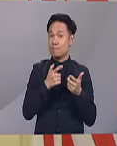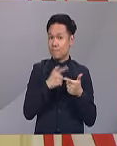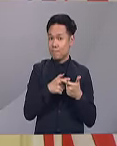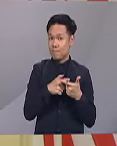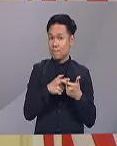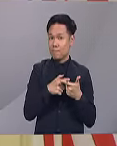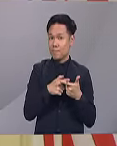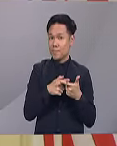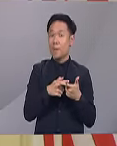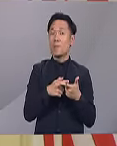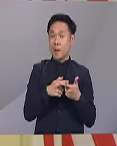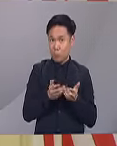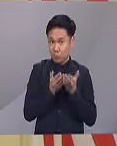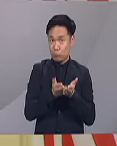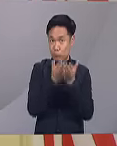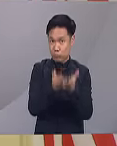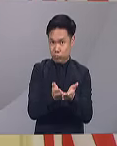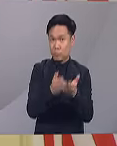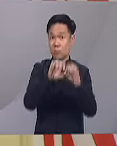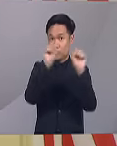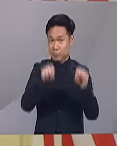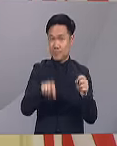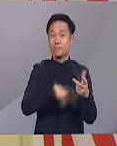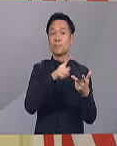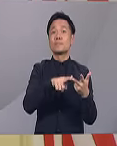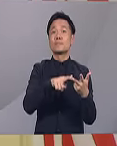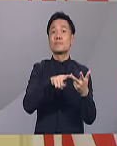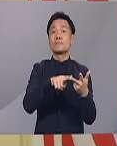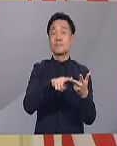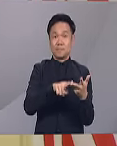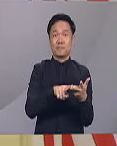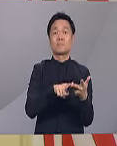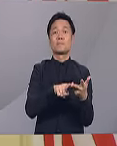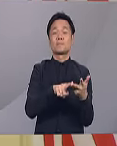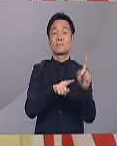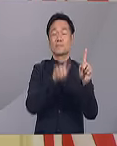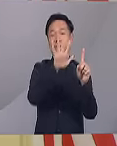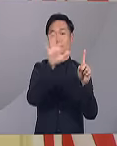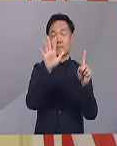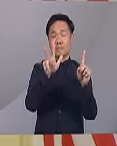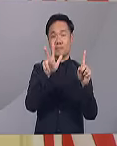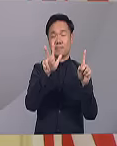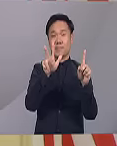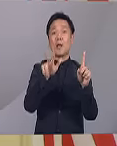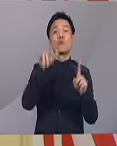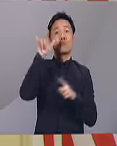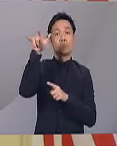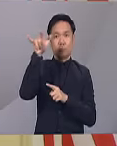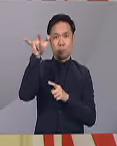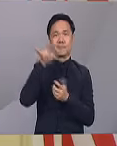237 terminal pengangkutan air dan 183 terminal pengangkutan udara.